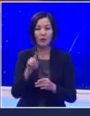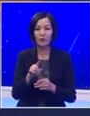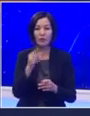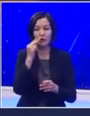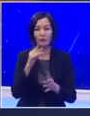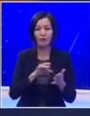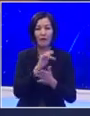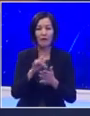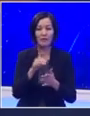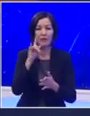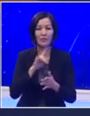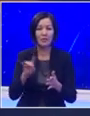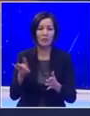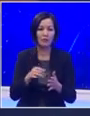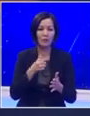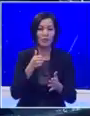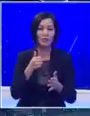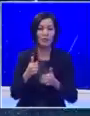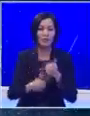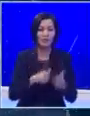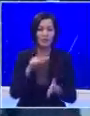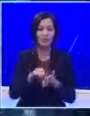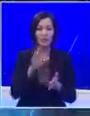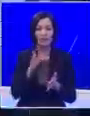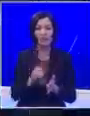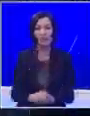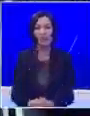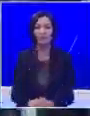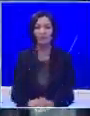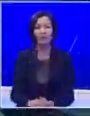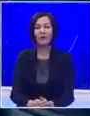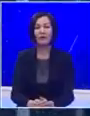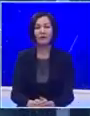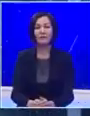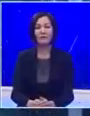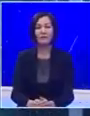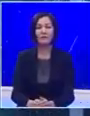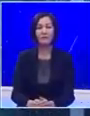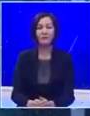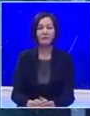Шымкентте өтетін Қазақстан біріншілігіне қатысады. Жарқын Нұрланұлы, Айдос Қалиев, жетсөтелер арнасы.